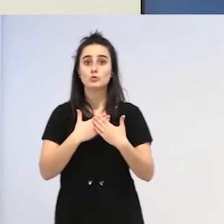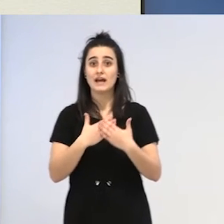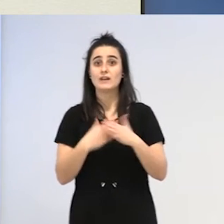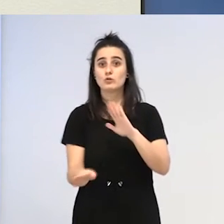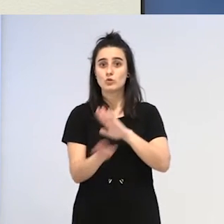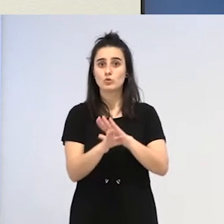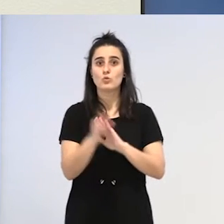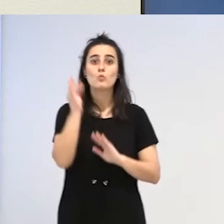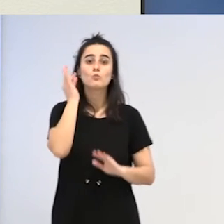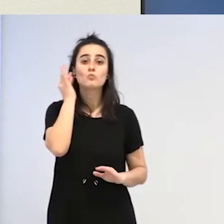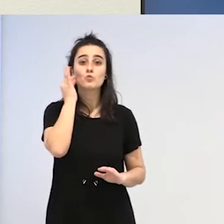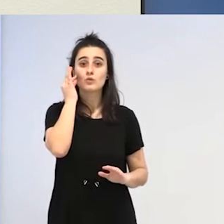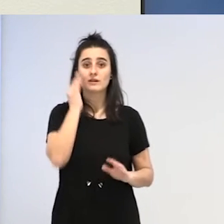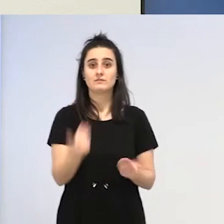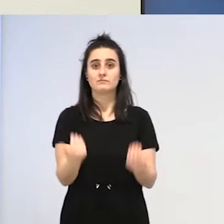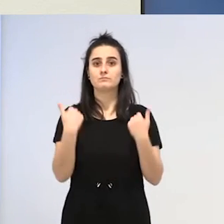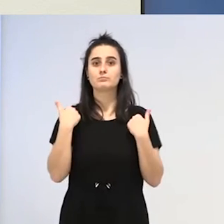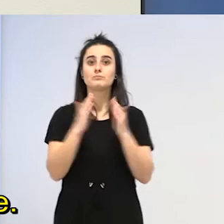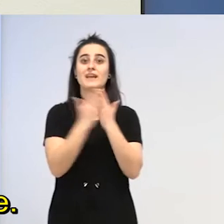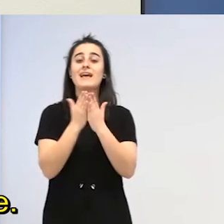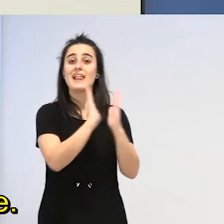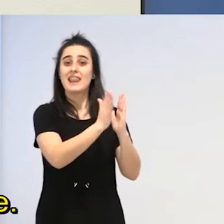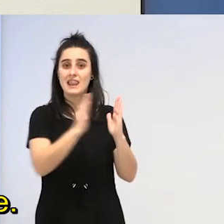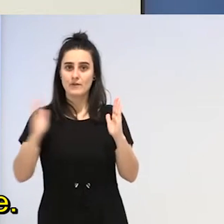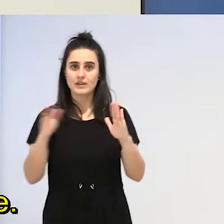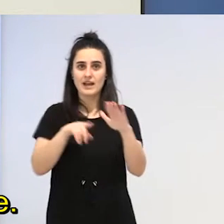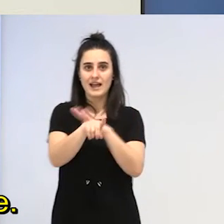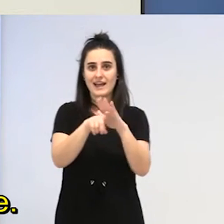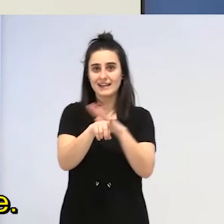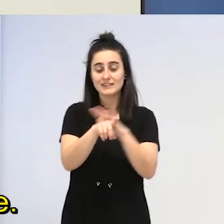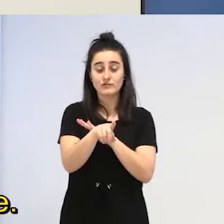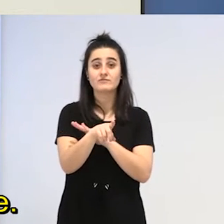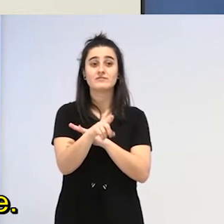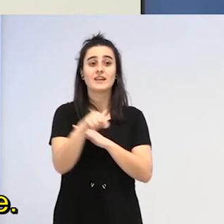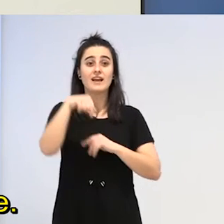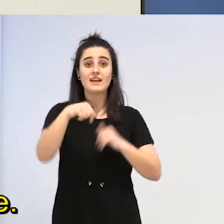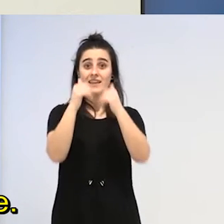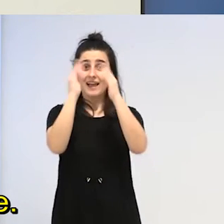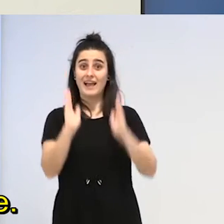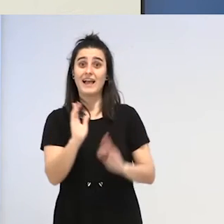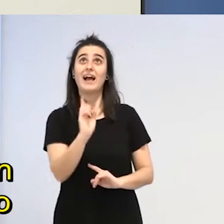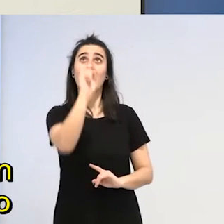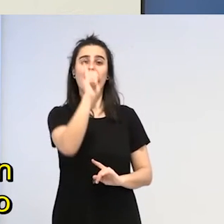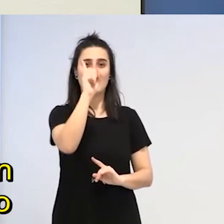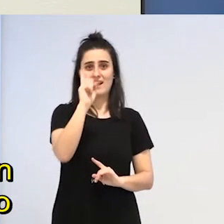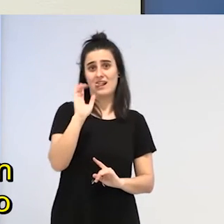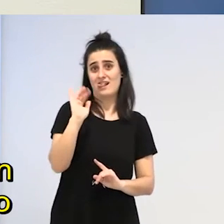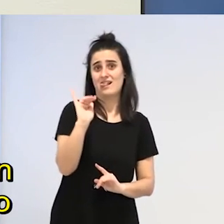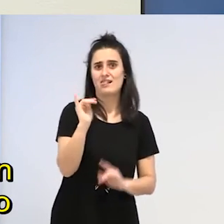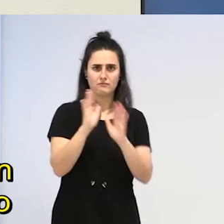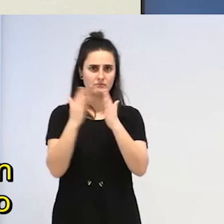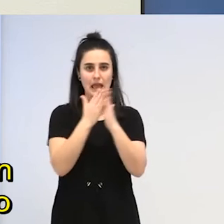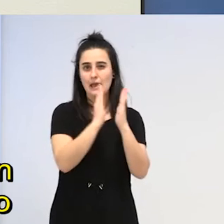dira liburutegiaren kudeaketaz eta goiko hemengo ganbaran daukatzute eta ez